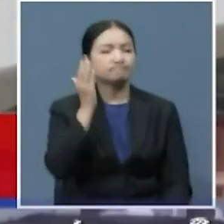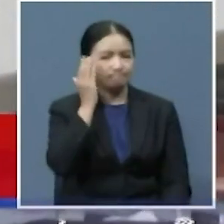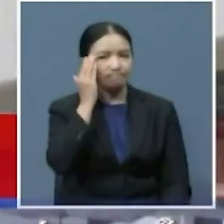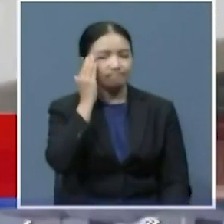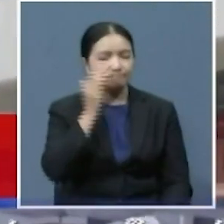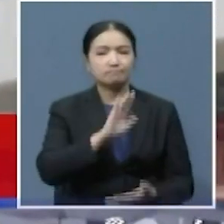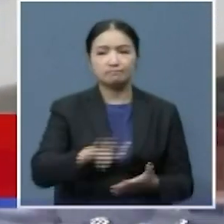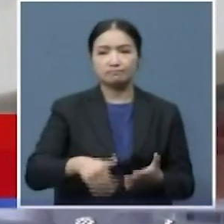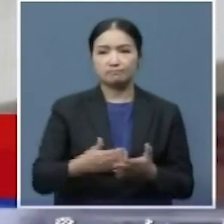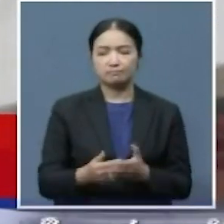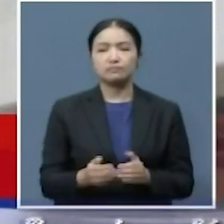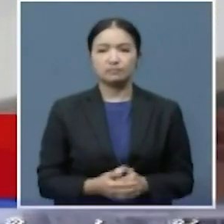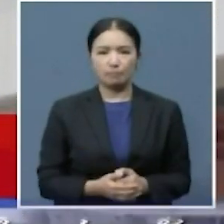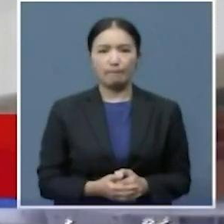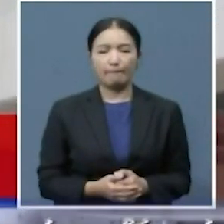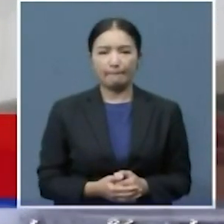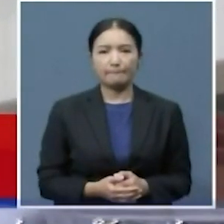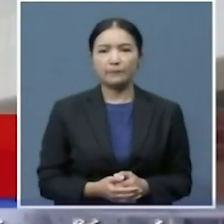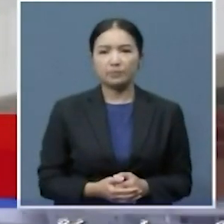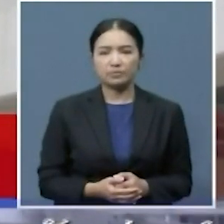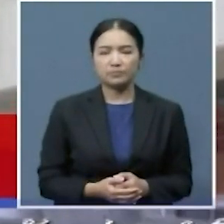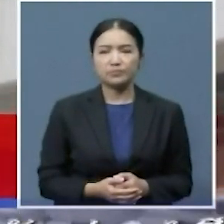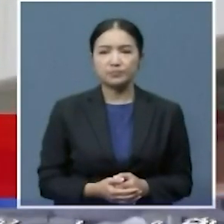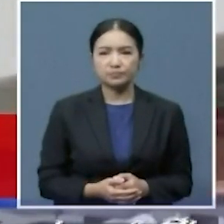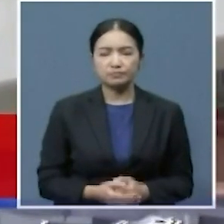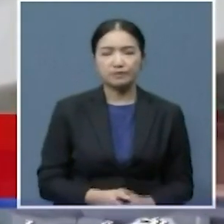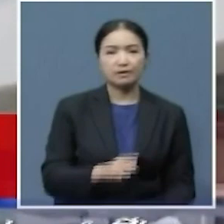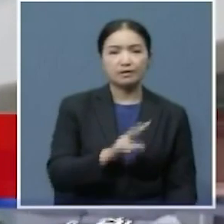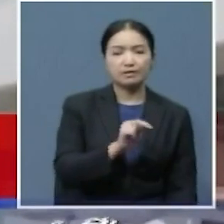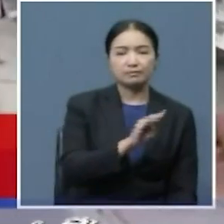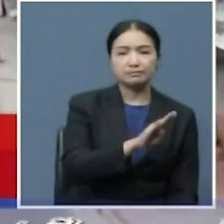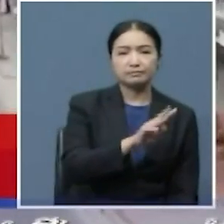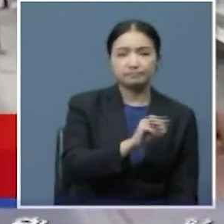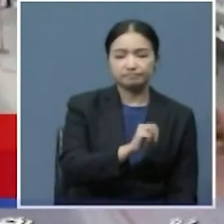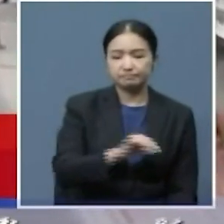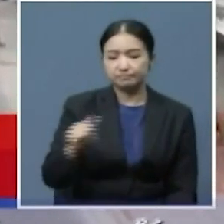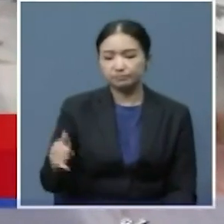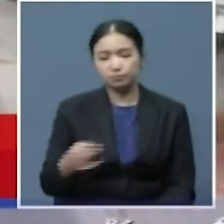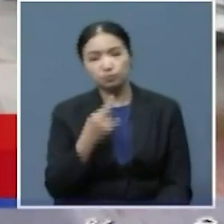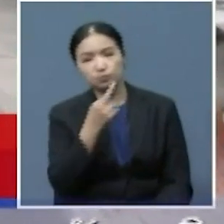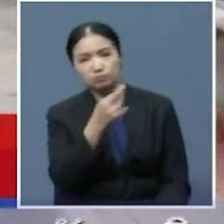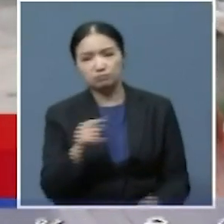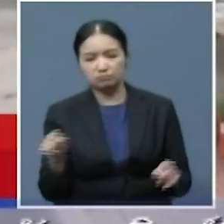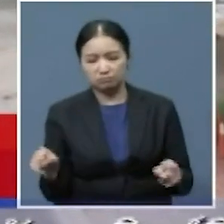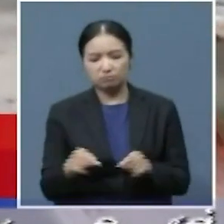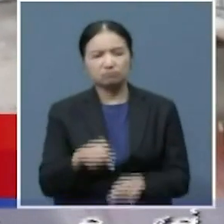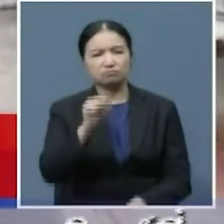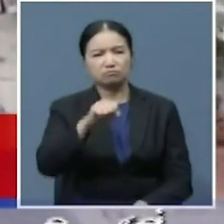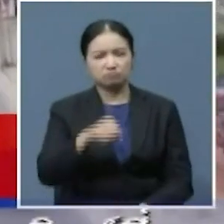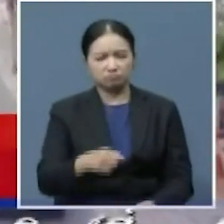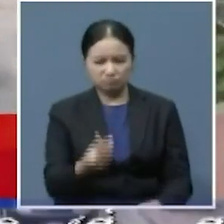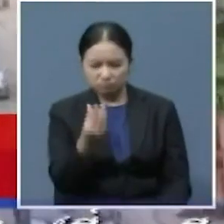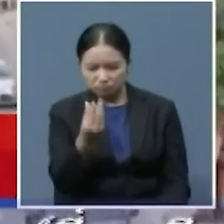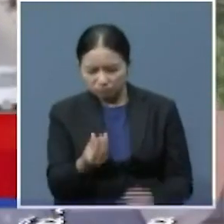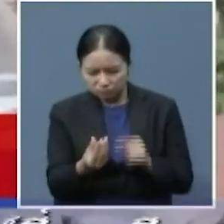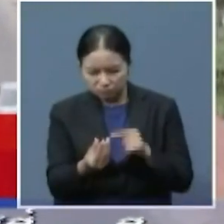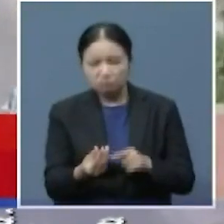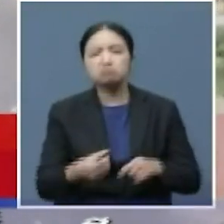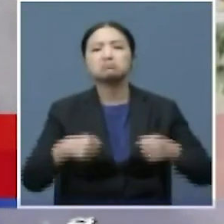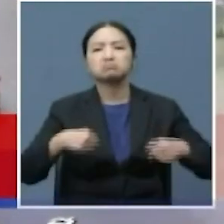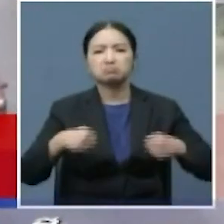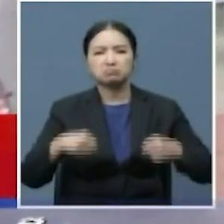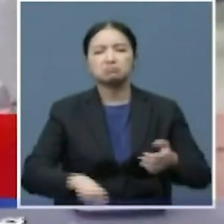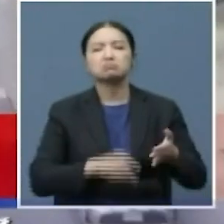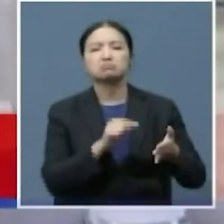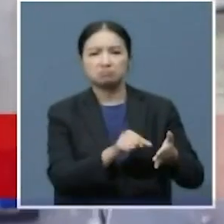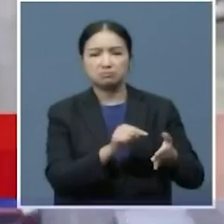ดแล้วและยังยืนยันร่วมกันด้วยระหว่างทาง NBM กับทางผู้ร้องเรียนค่ะว่าน่าจะเป็นชิ้นส่วนของรถจักรยานยนต์มากกว่